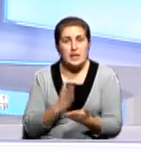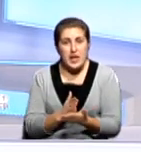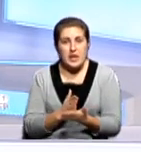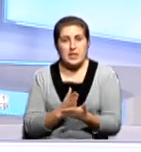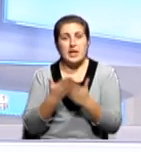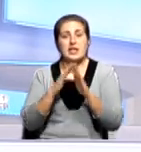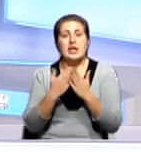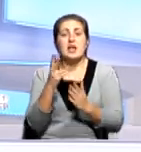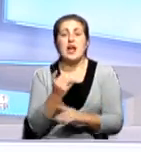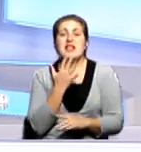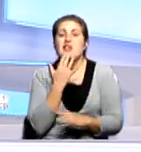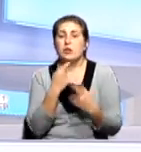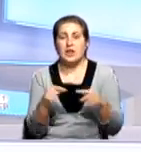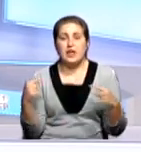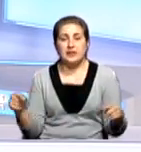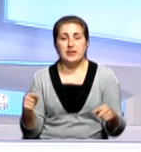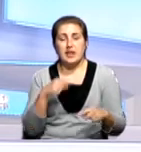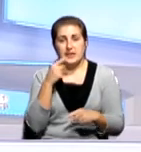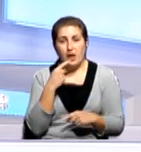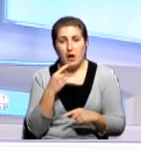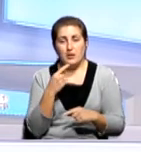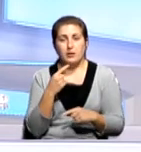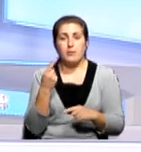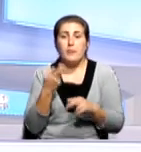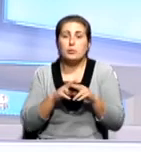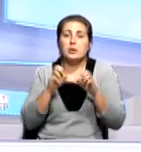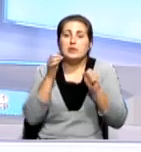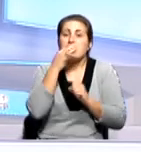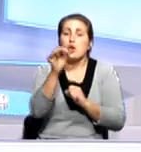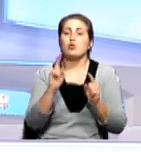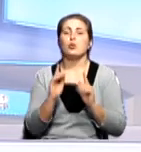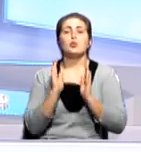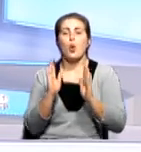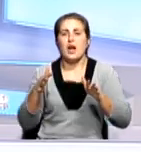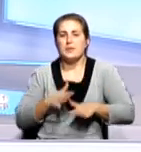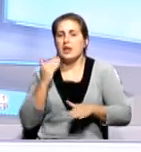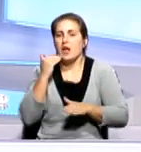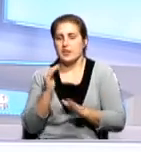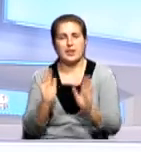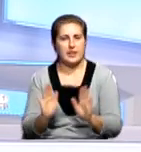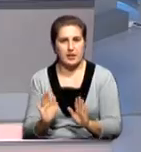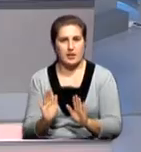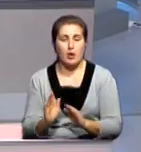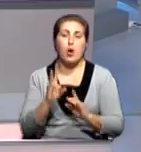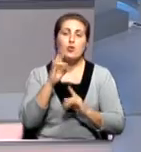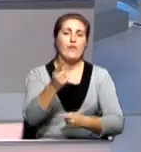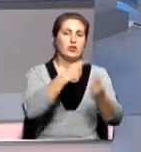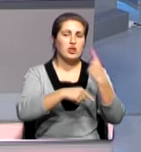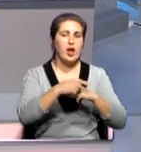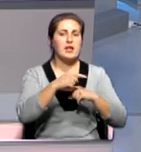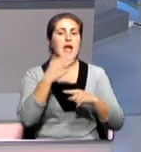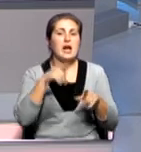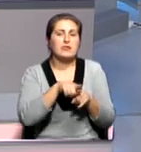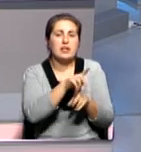книги на иностранных языках поэтому сказать что только крымско-татарская нет вот возвращаясь непосредственно